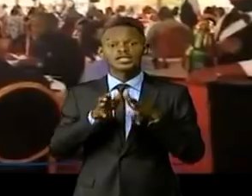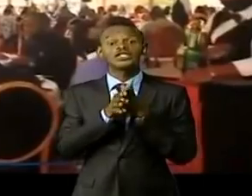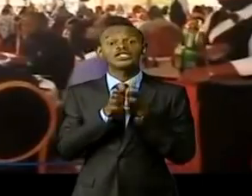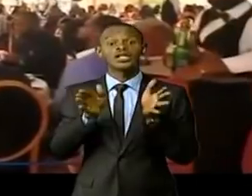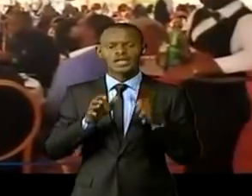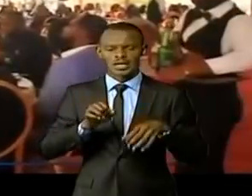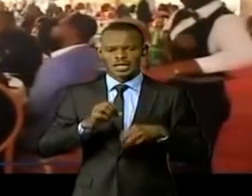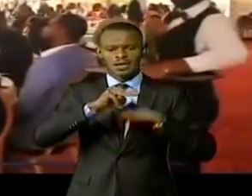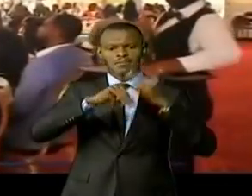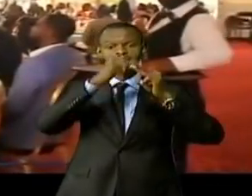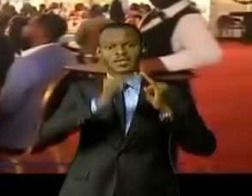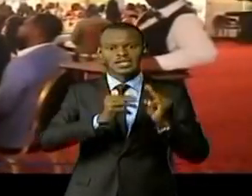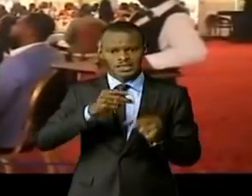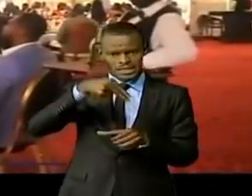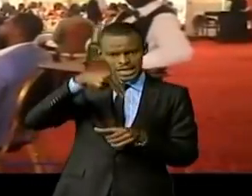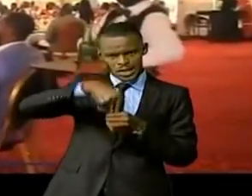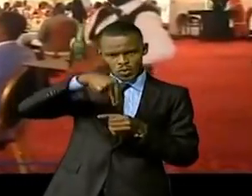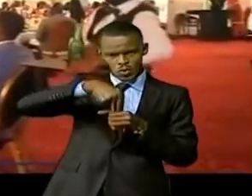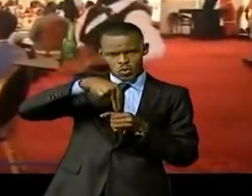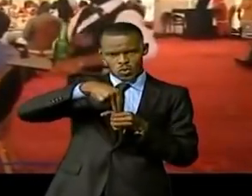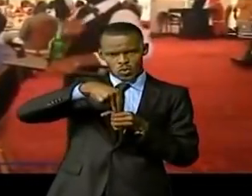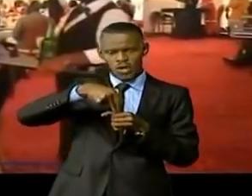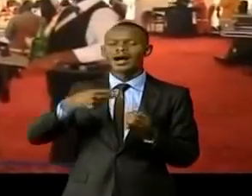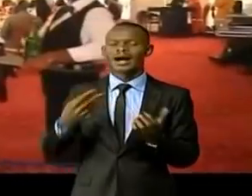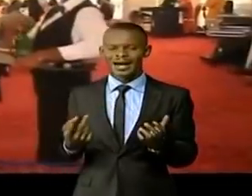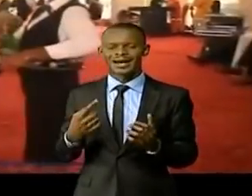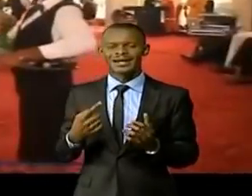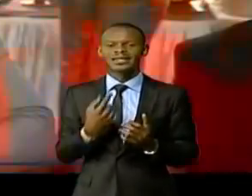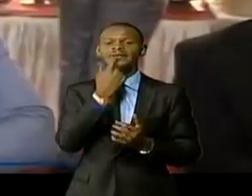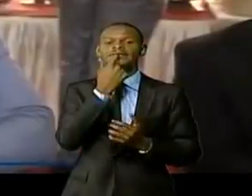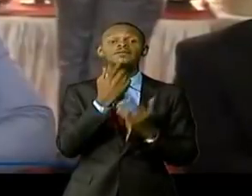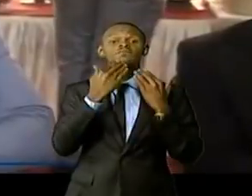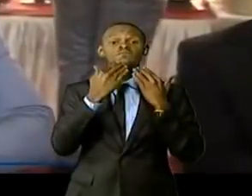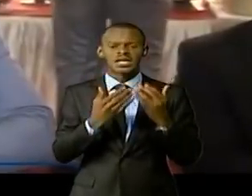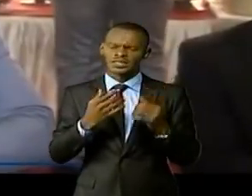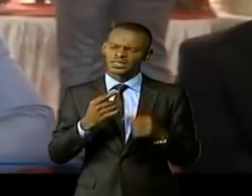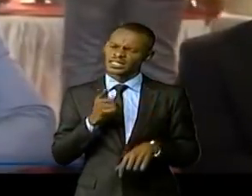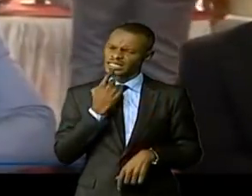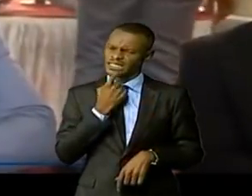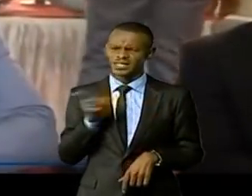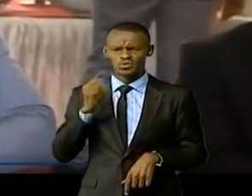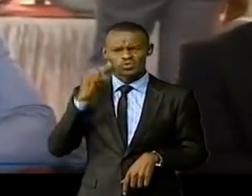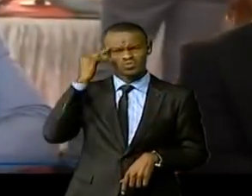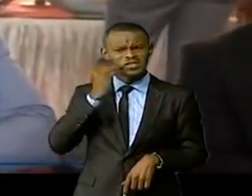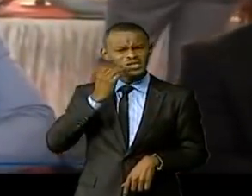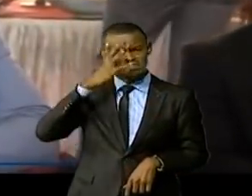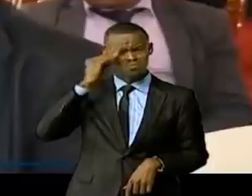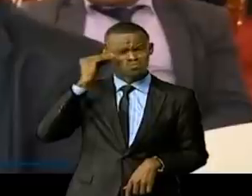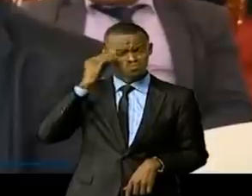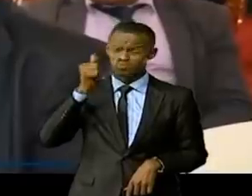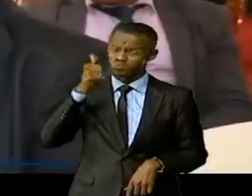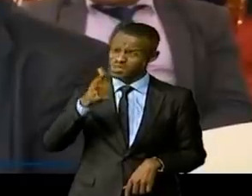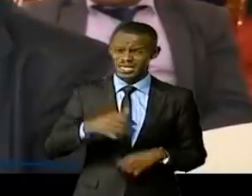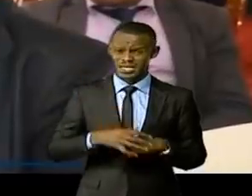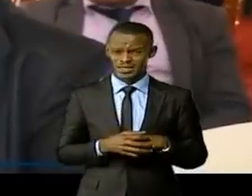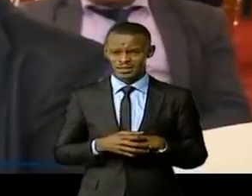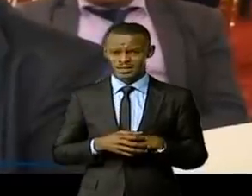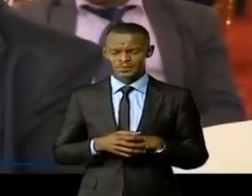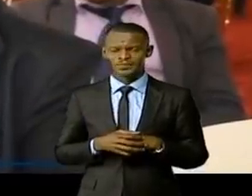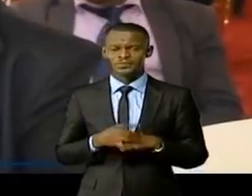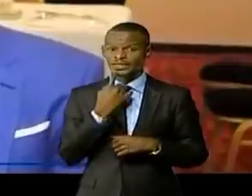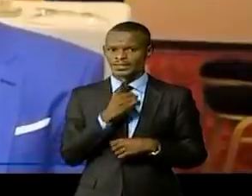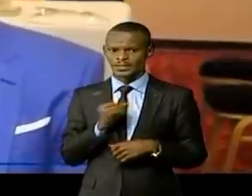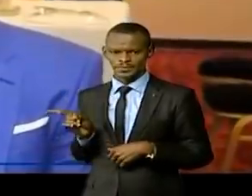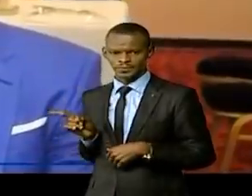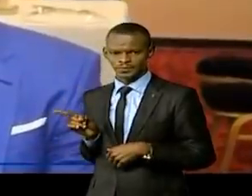la vigueur et la rigueur de Didier Boudimbou dans la gestion de ces secteurs. En 6 mois, il a